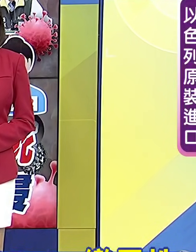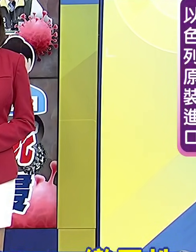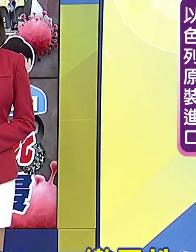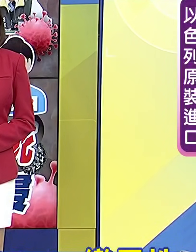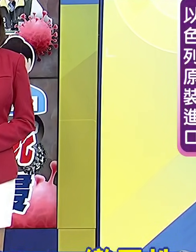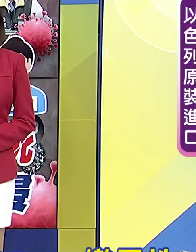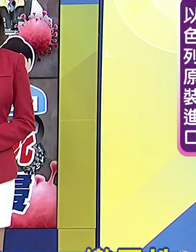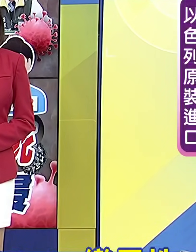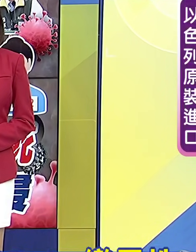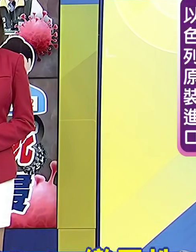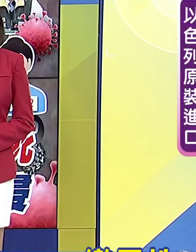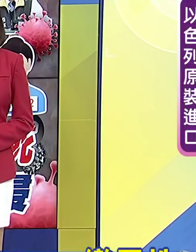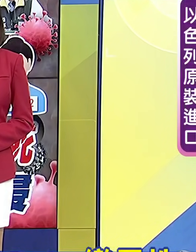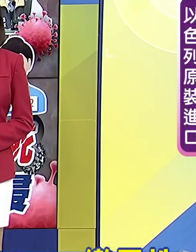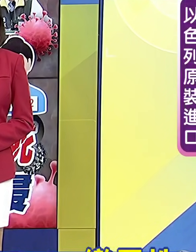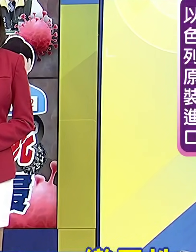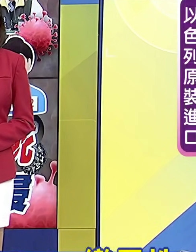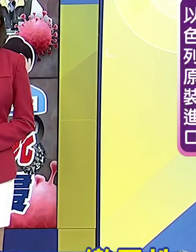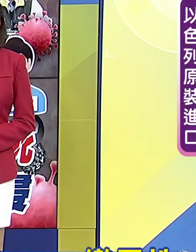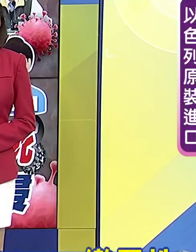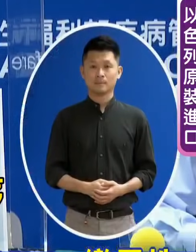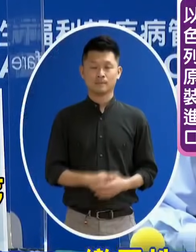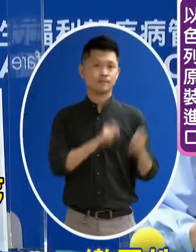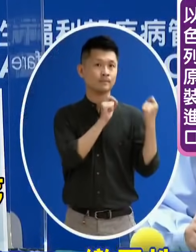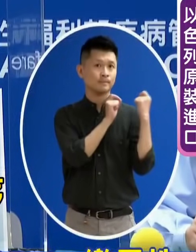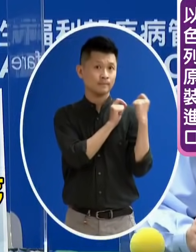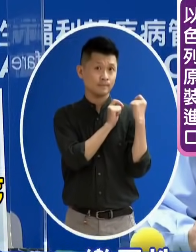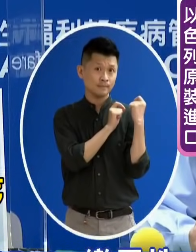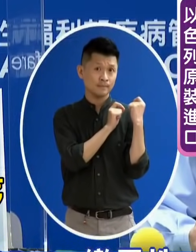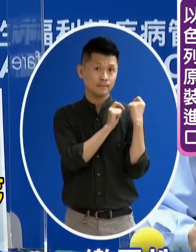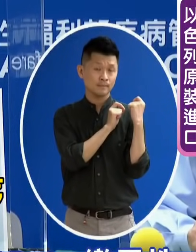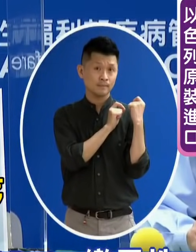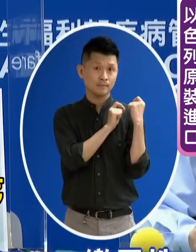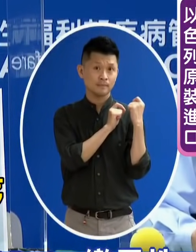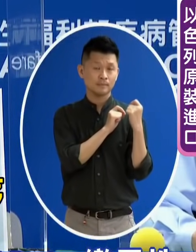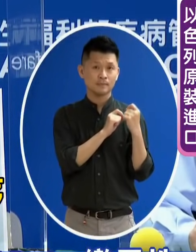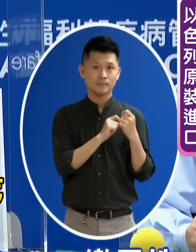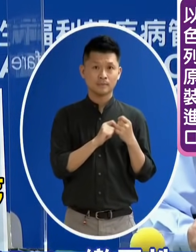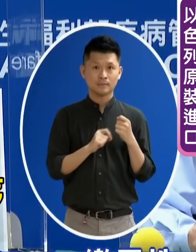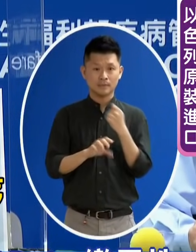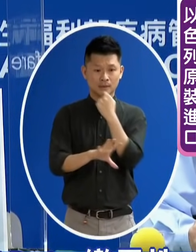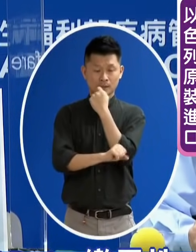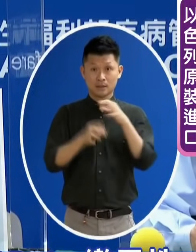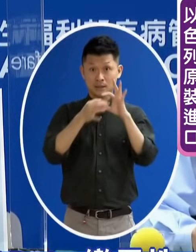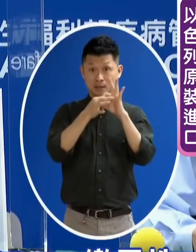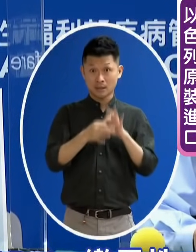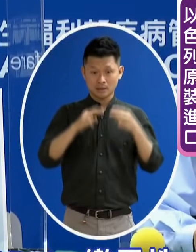就来看看指挥中心怎么说。 好，最近的基因的定序，